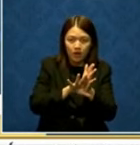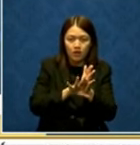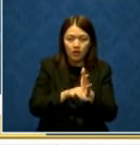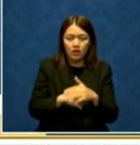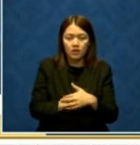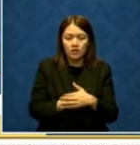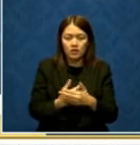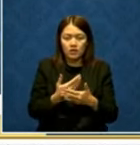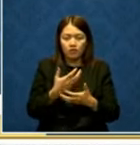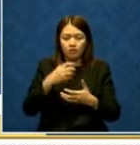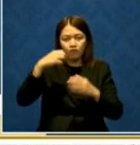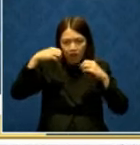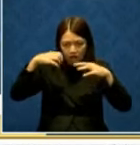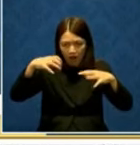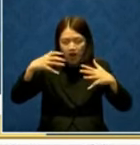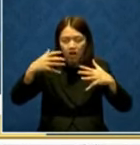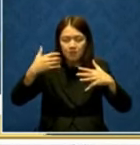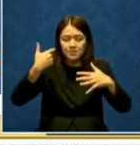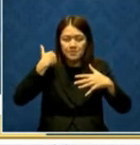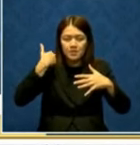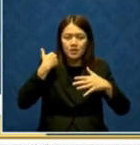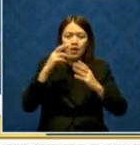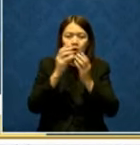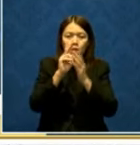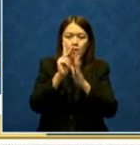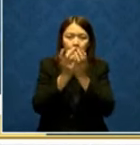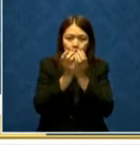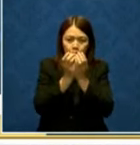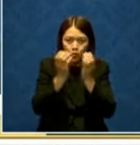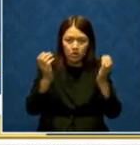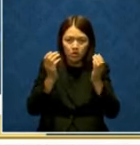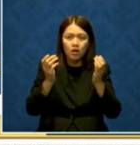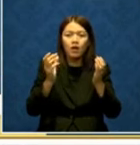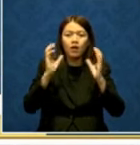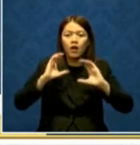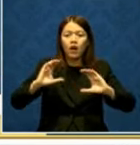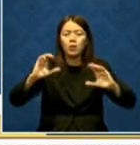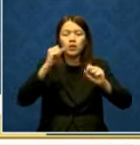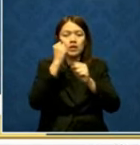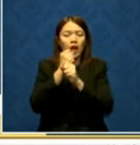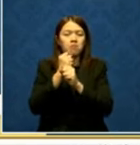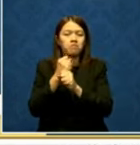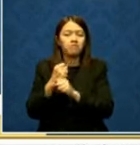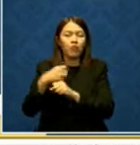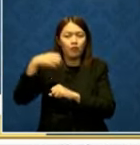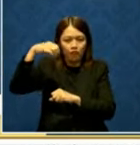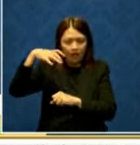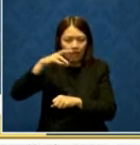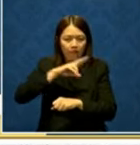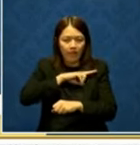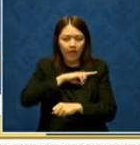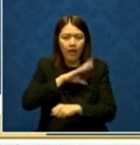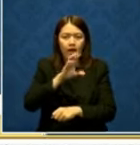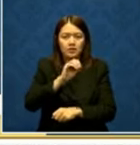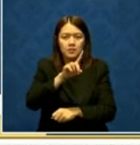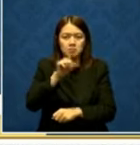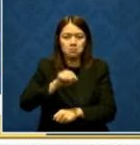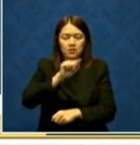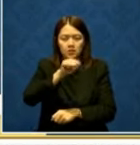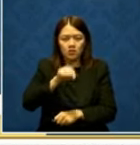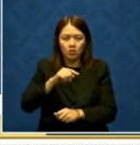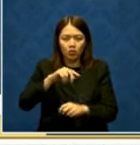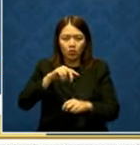สาอุปโภคโดยเฉพาะไฟฟ้านะครับโดยตามรัฐธรรมนูญระบุว่ารัฐจะต้องเป็นผู้ผลิตศาอุปโภคเอง 51%แต่รายงาน